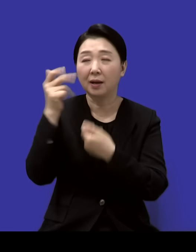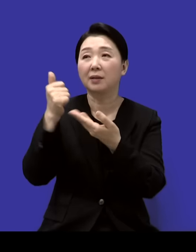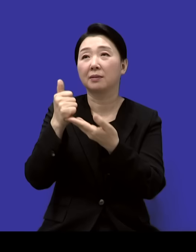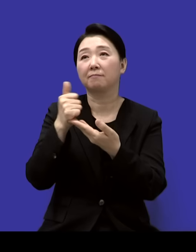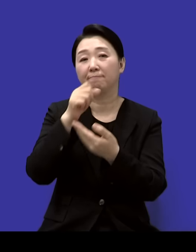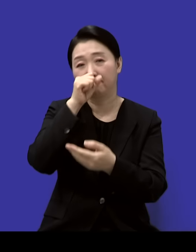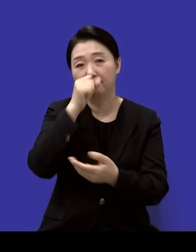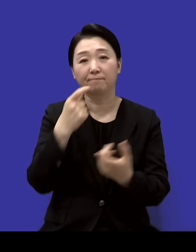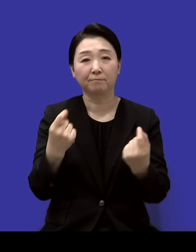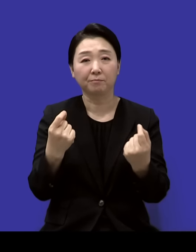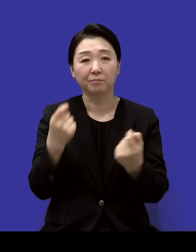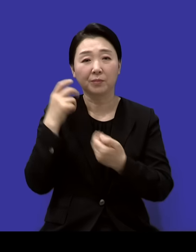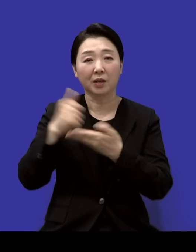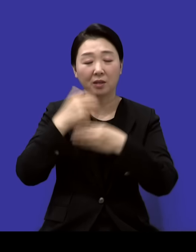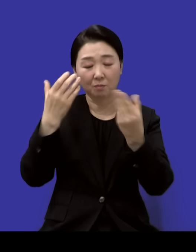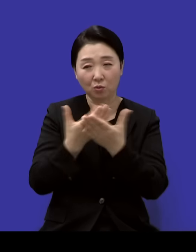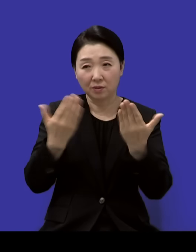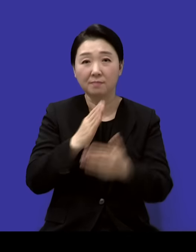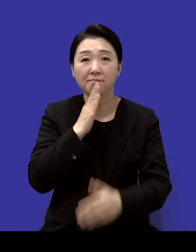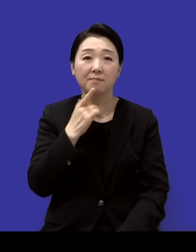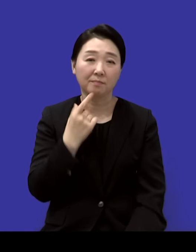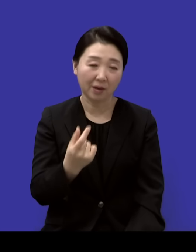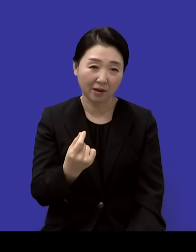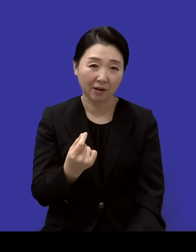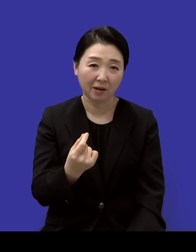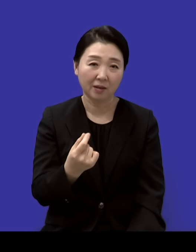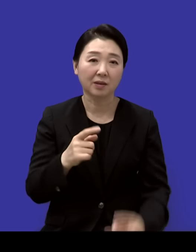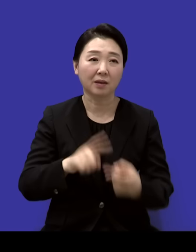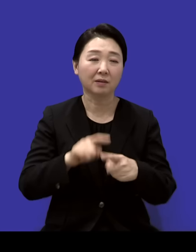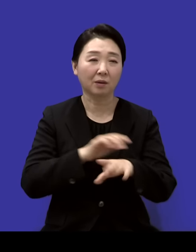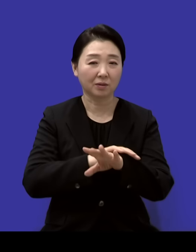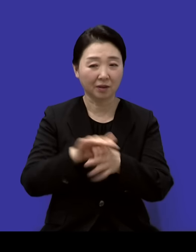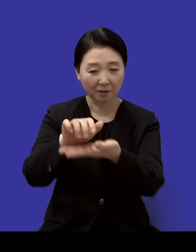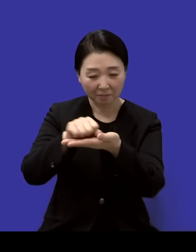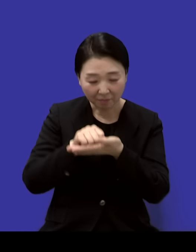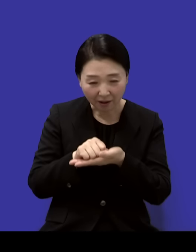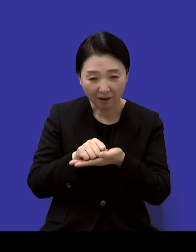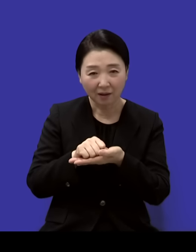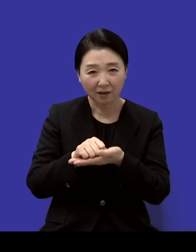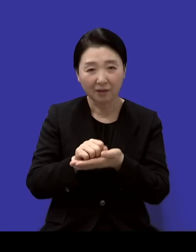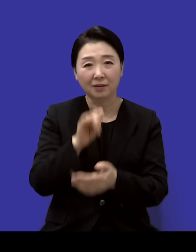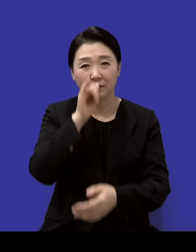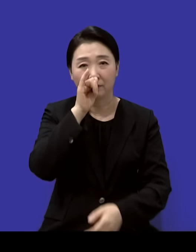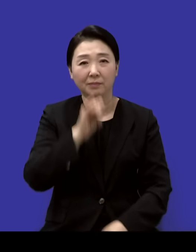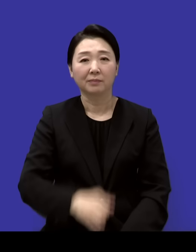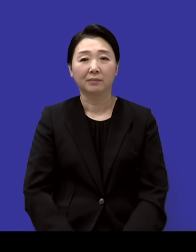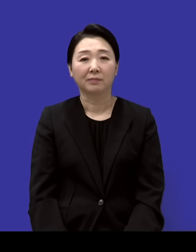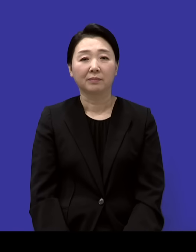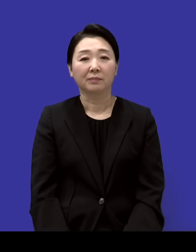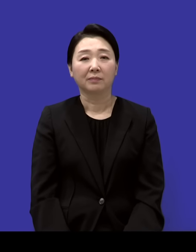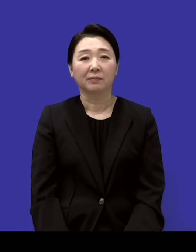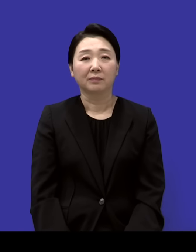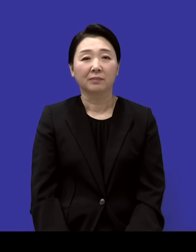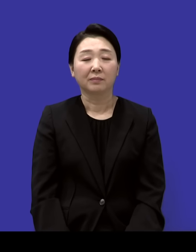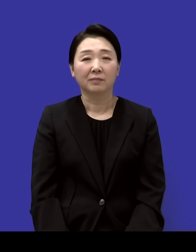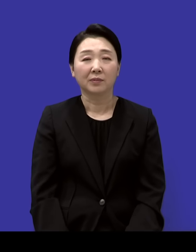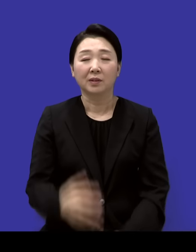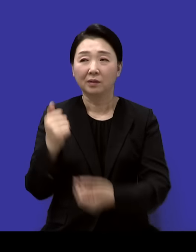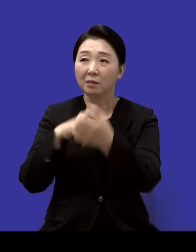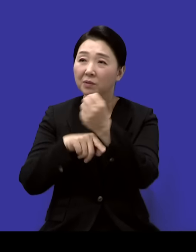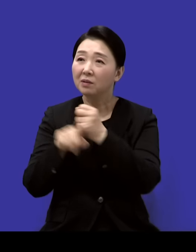선함이지. 그가 하는 모든 일은 옳지. 이게 그대로 받아들여지는 한 계기가 되었던 것 같아요. 그럼 하나님이 어떤 뜻을 이해하셨어요?